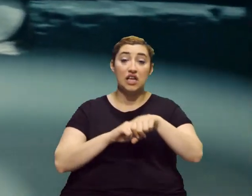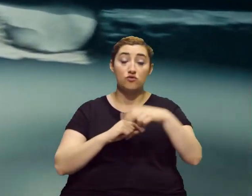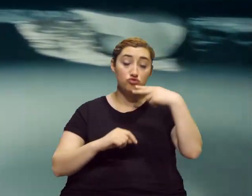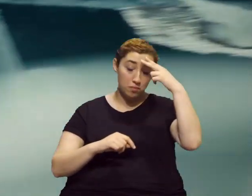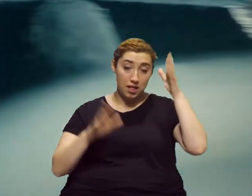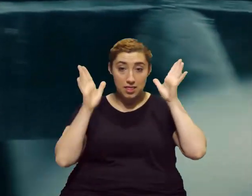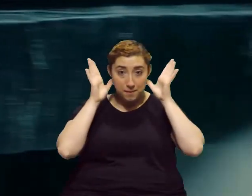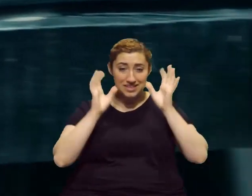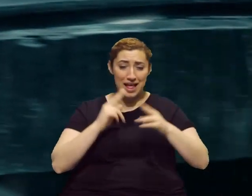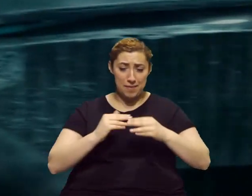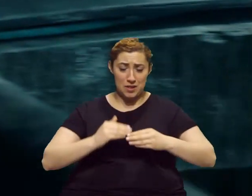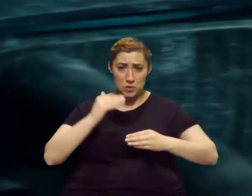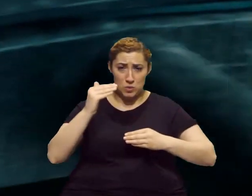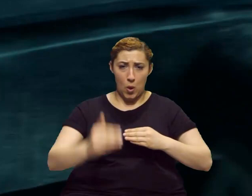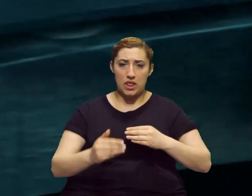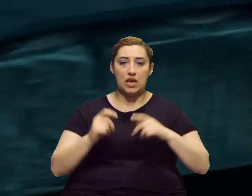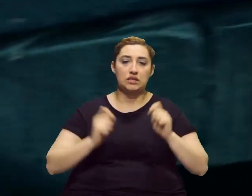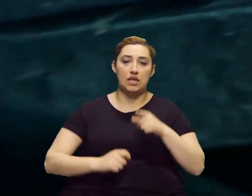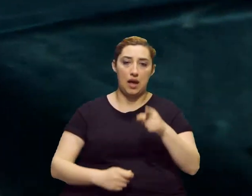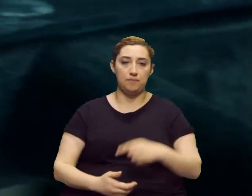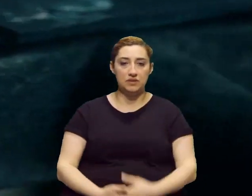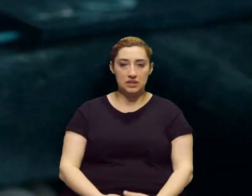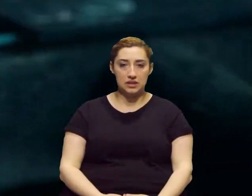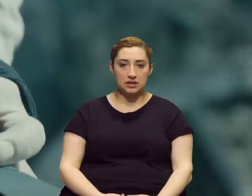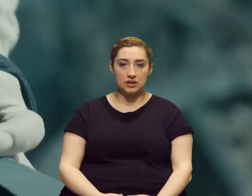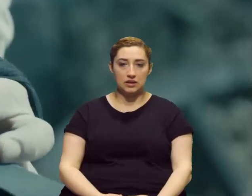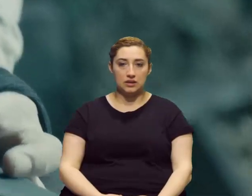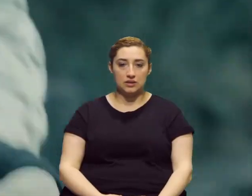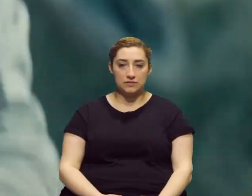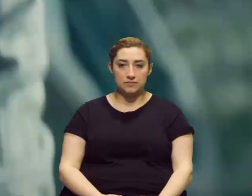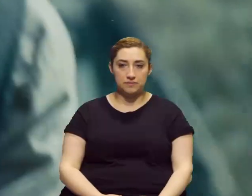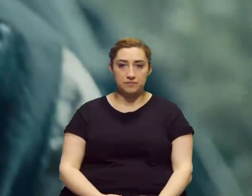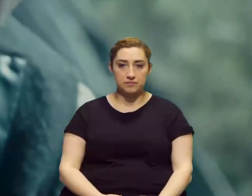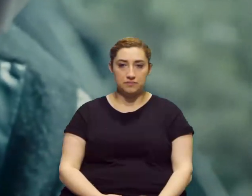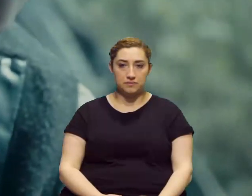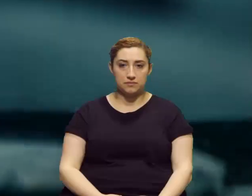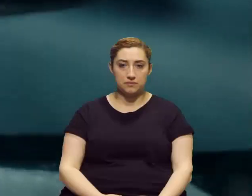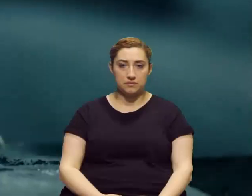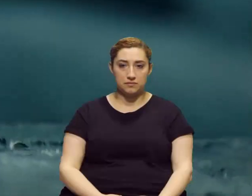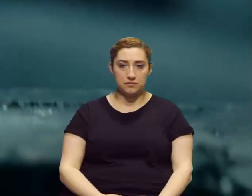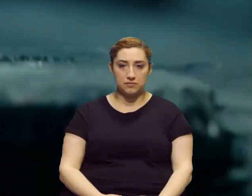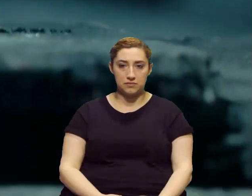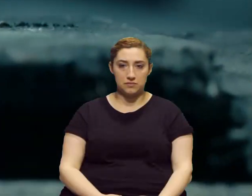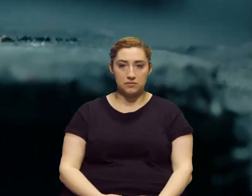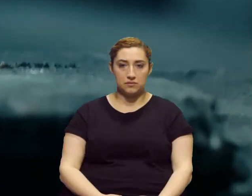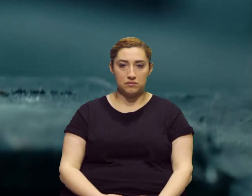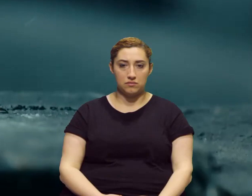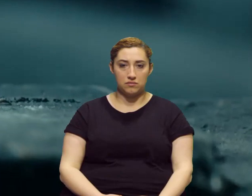cuma namazından hemen sonrasını ayarla. Bir adam bombaların yerleştirildiği tekerleğe çivi çakıyor.